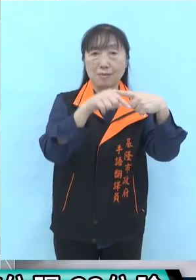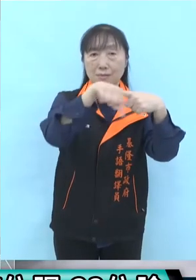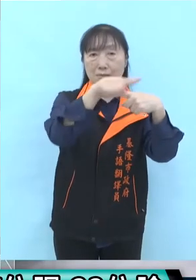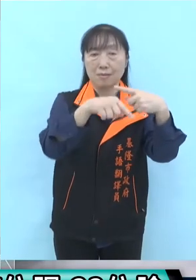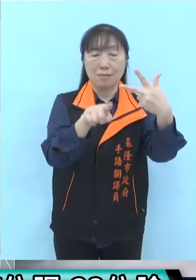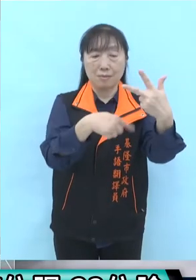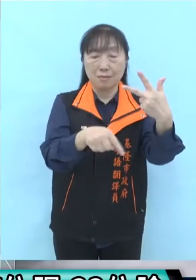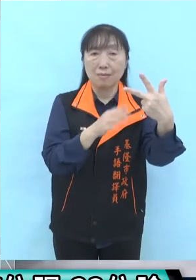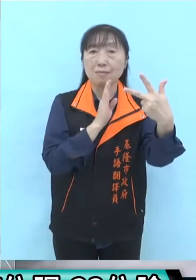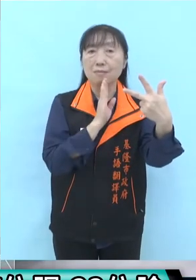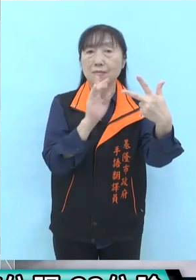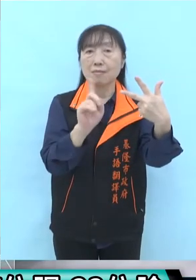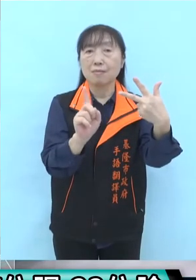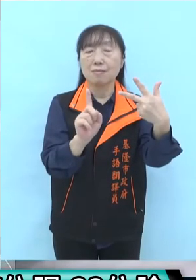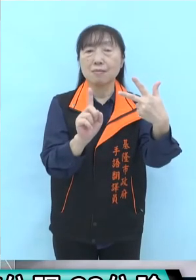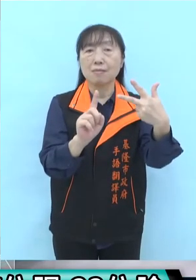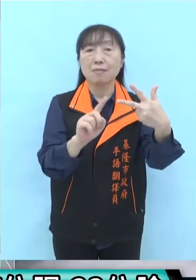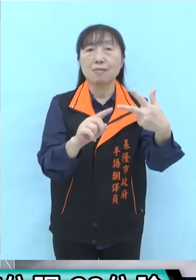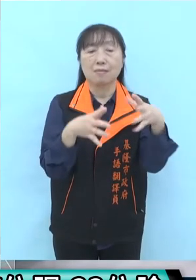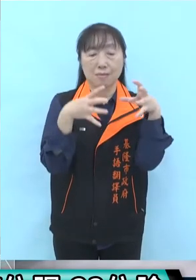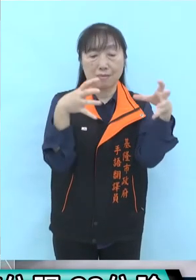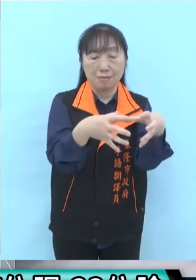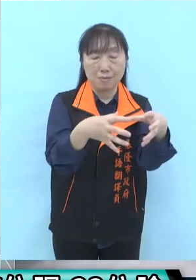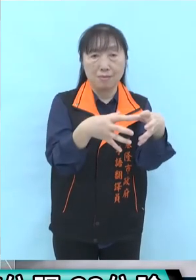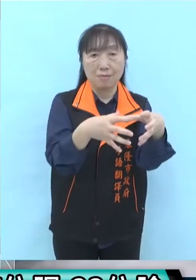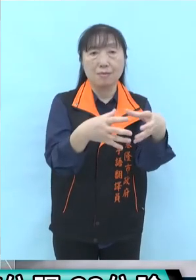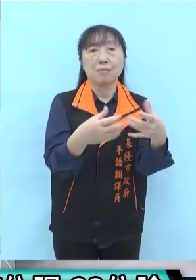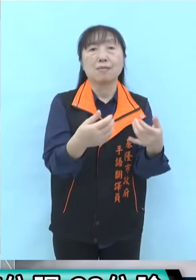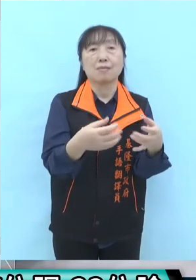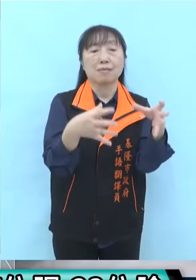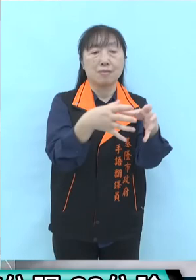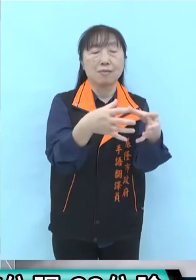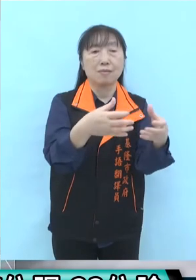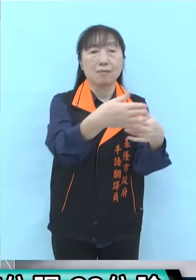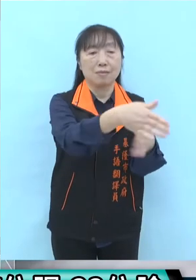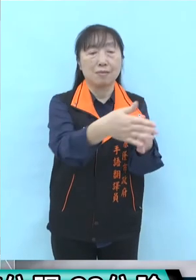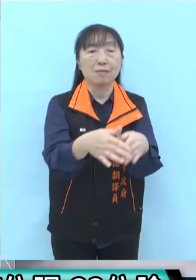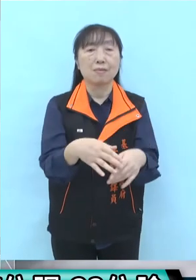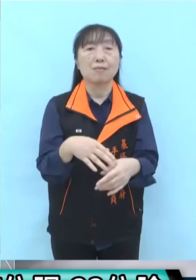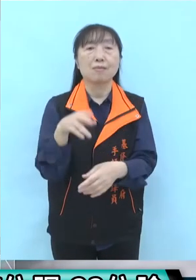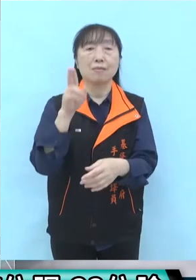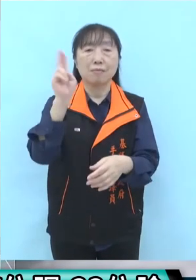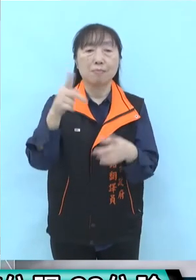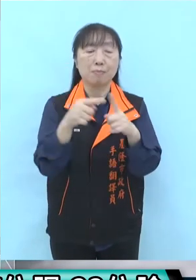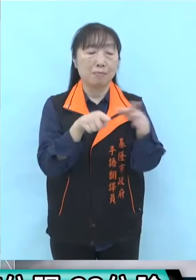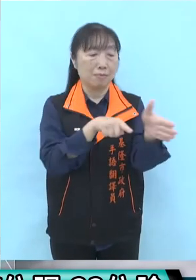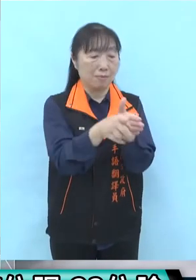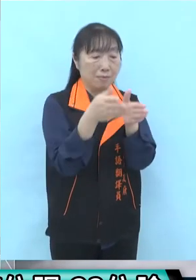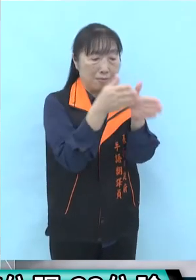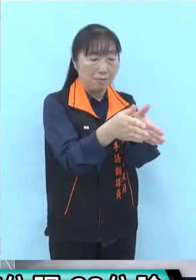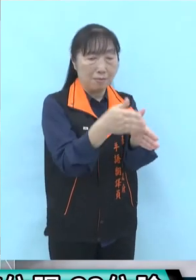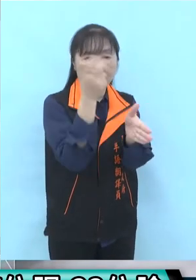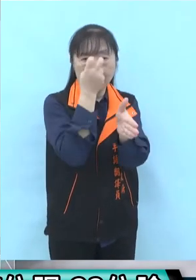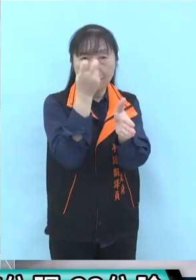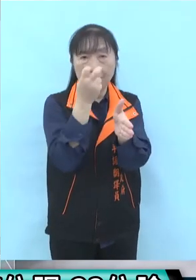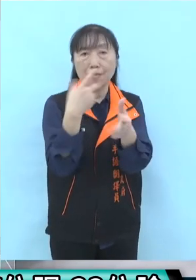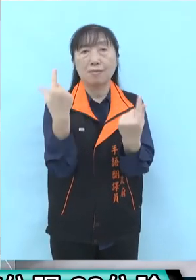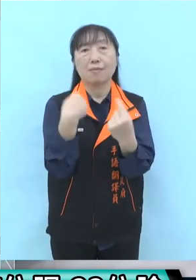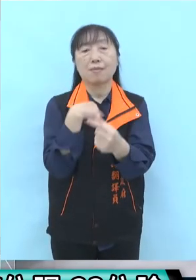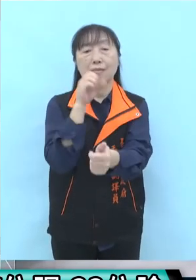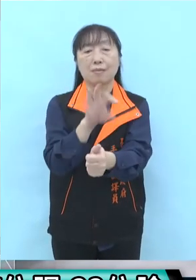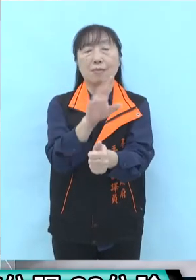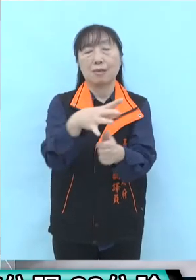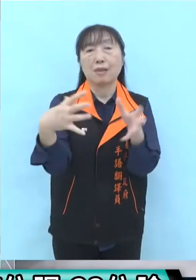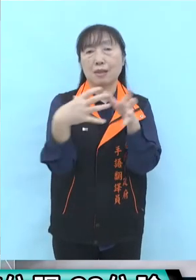们采取的是集中分区专责照护。我们也要求合作的医疗机